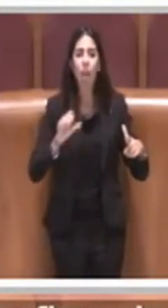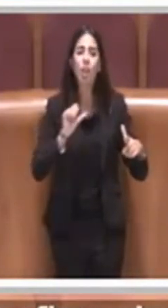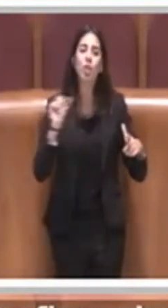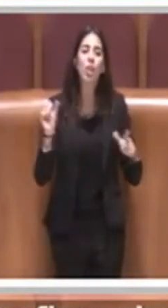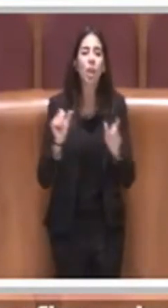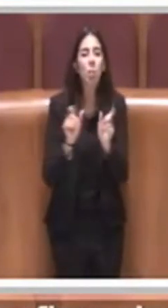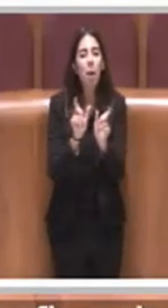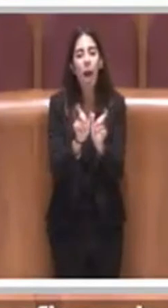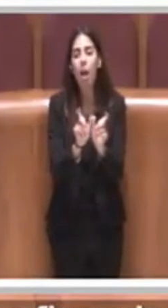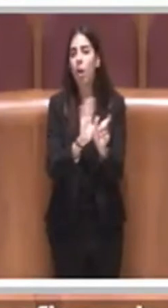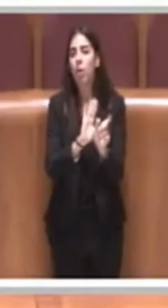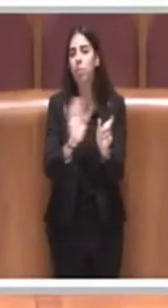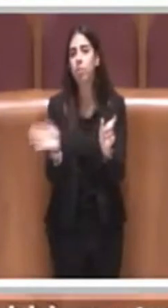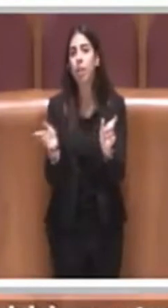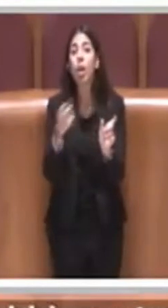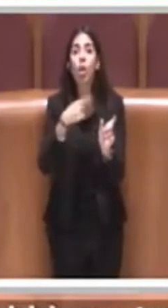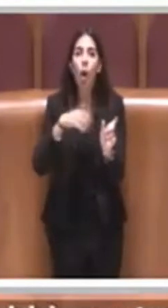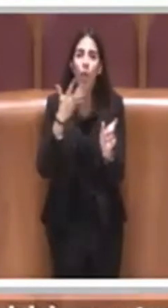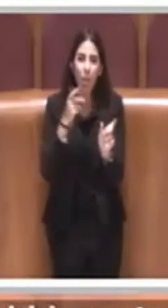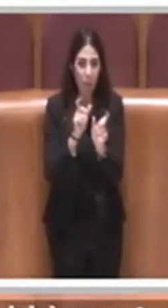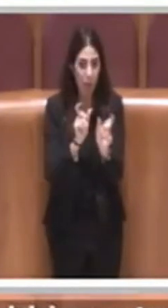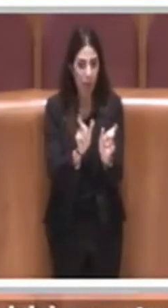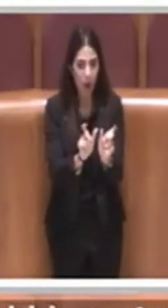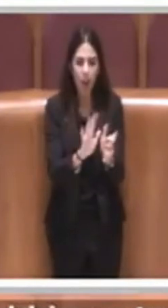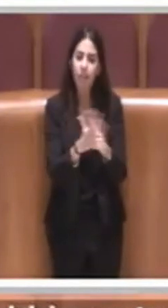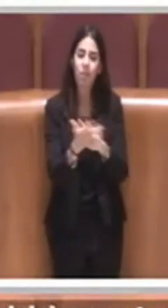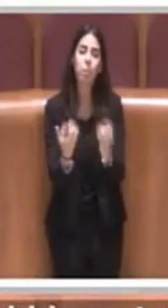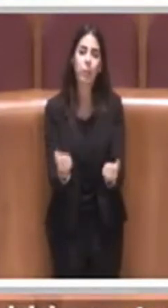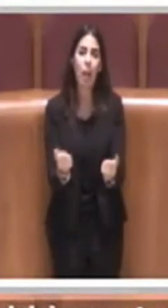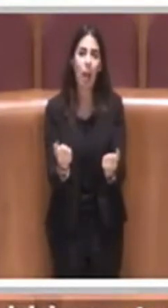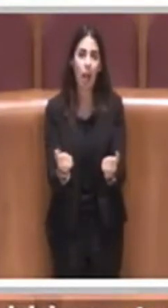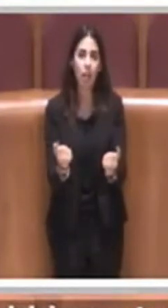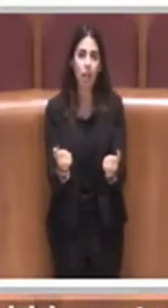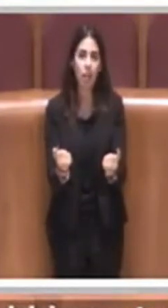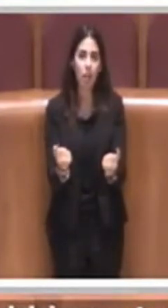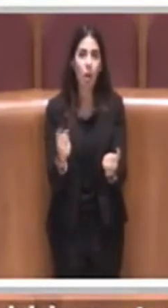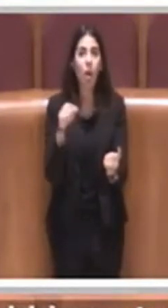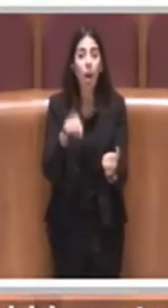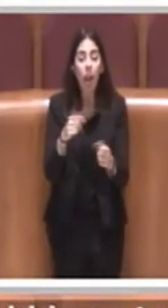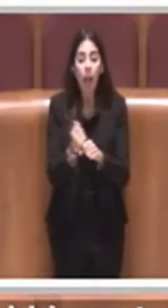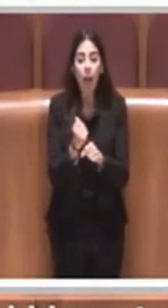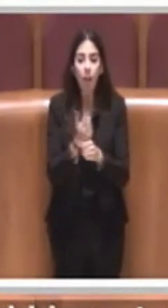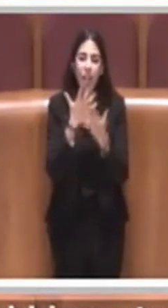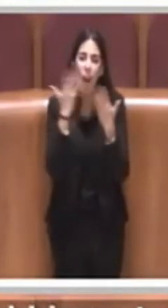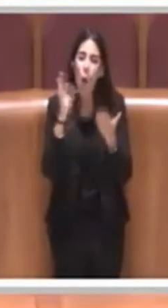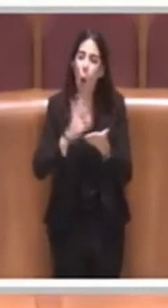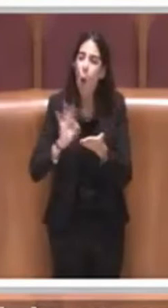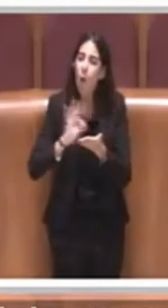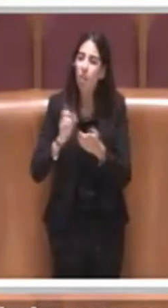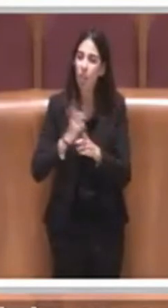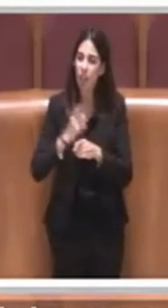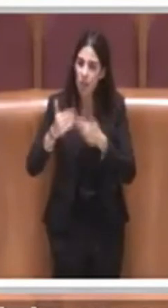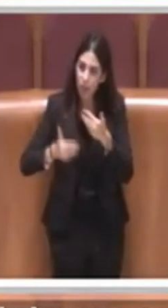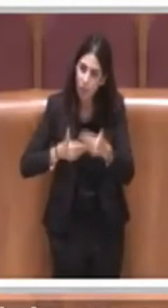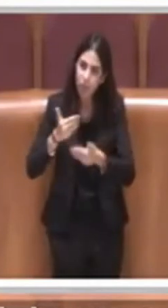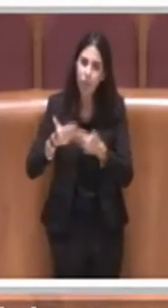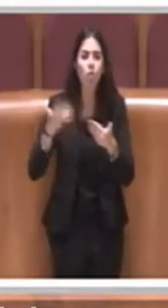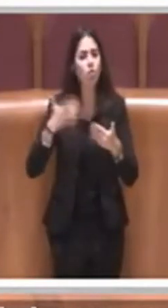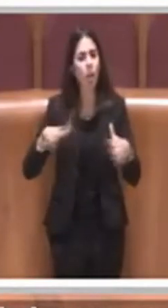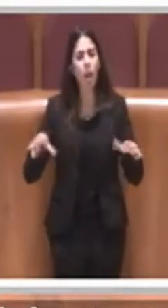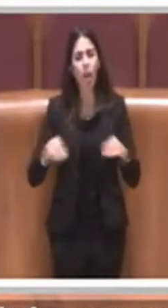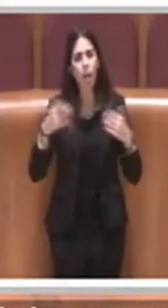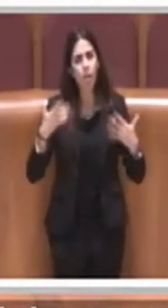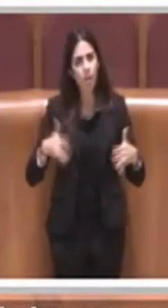noi vogliamo dare consistenza ad un lavoro che gli uffici dovranno portare avanti, che già è iniziato, che è soprattutto